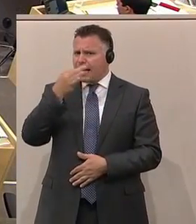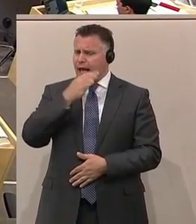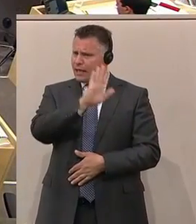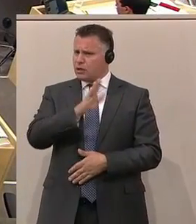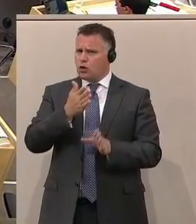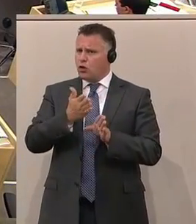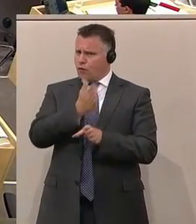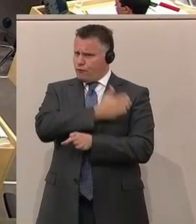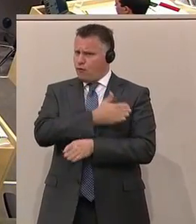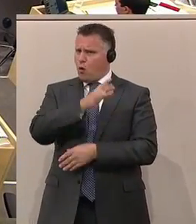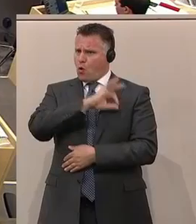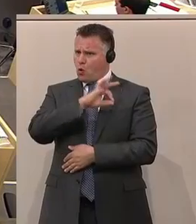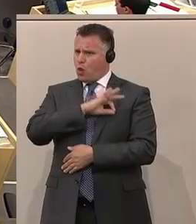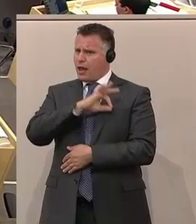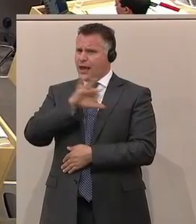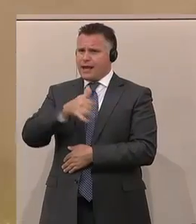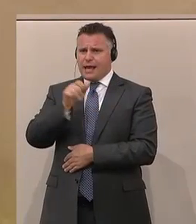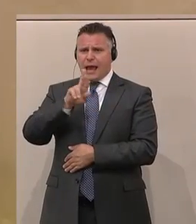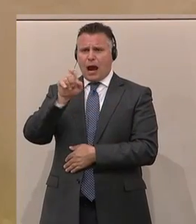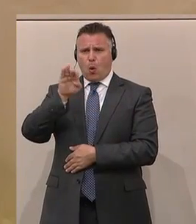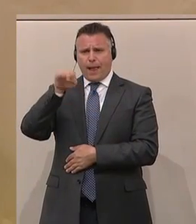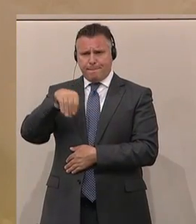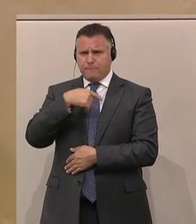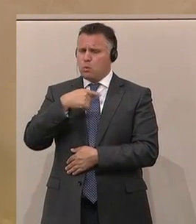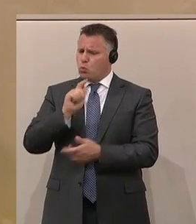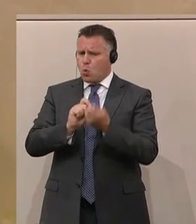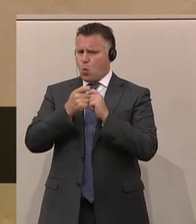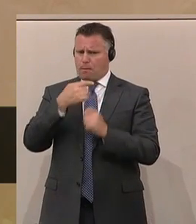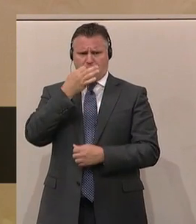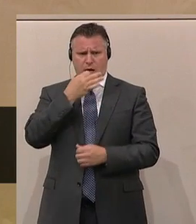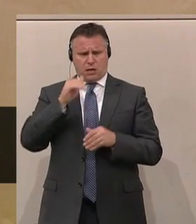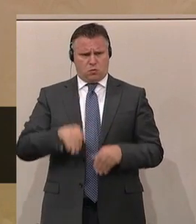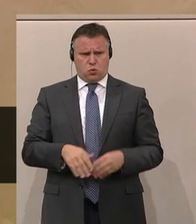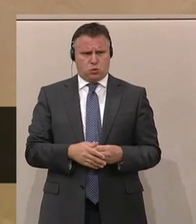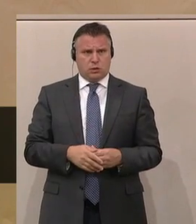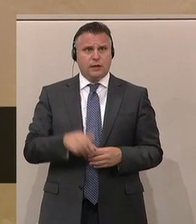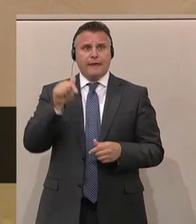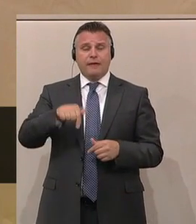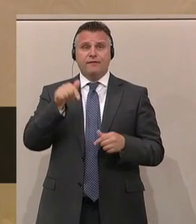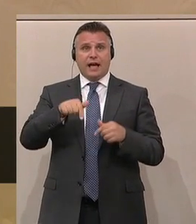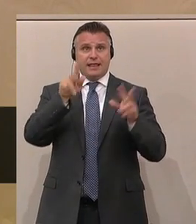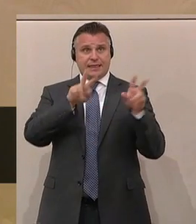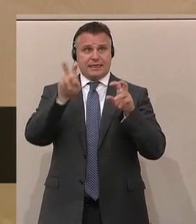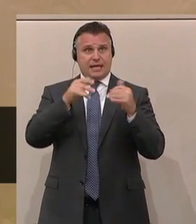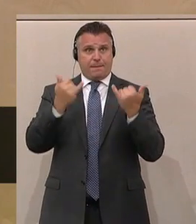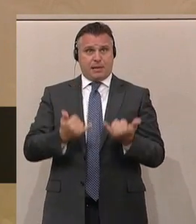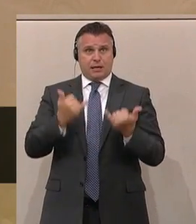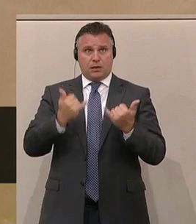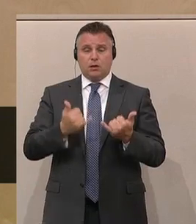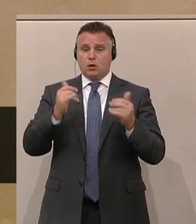Argumenten oder Nicht-Argumenten des Kollegen Jarolim. Denn unter diesem Titel, diesem sperrigen Titel des